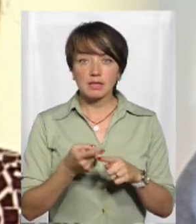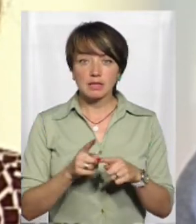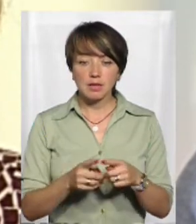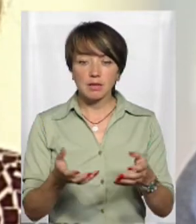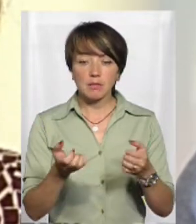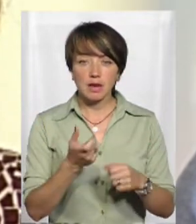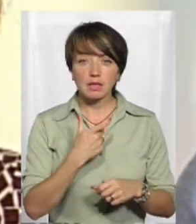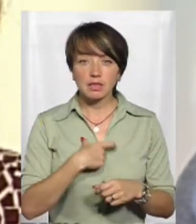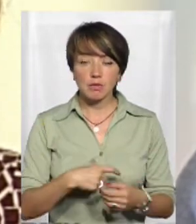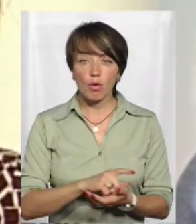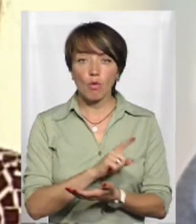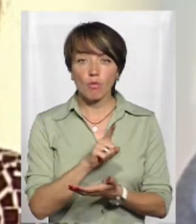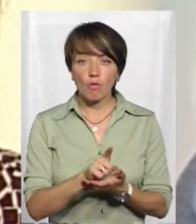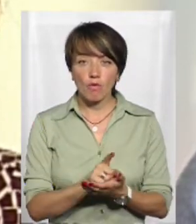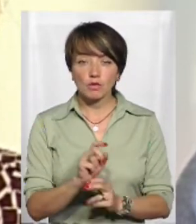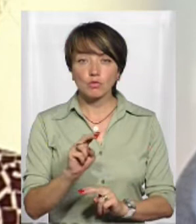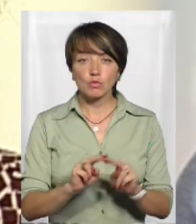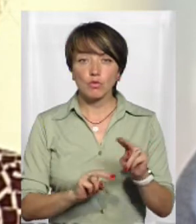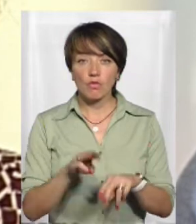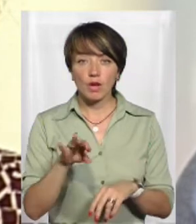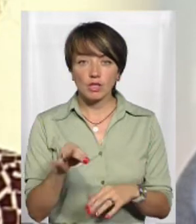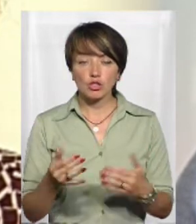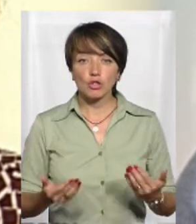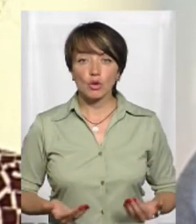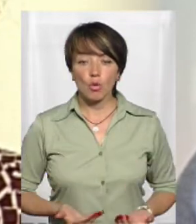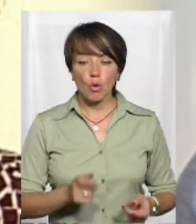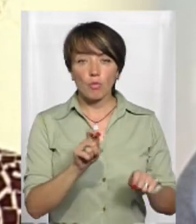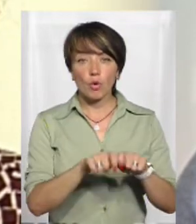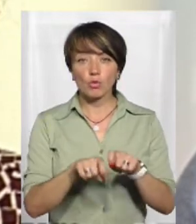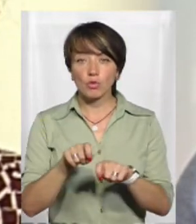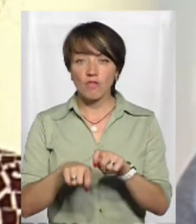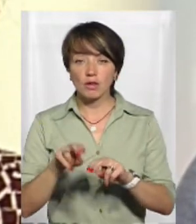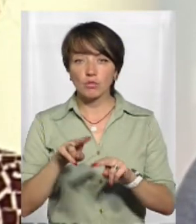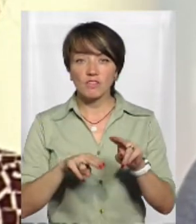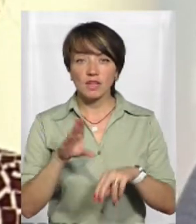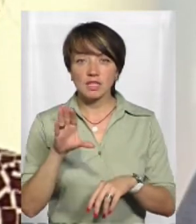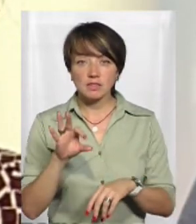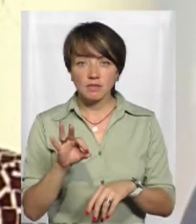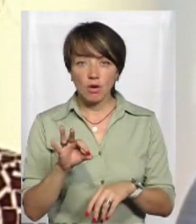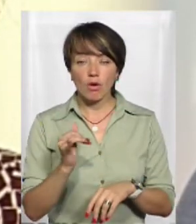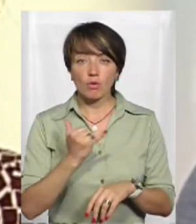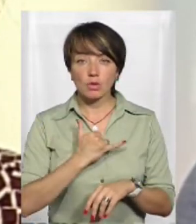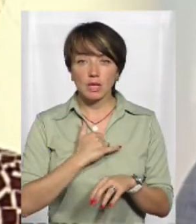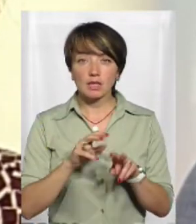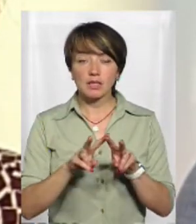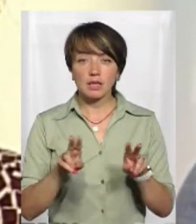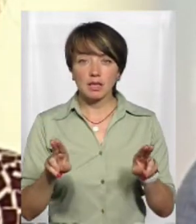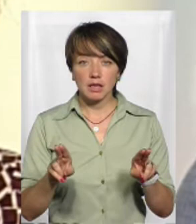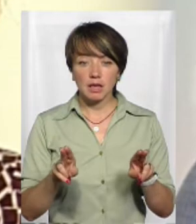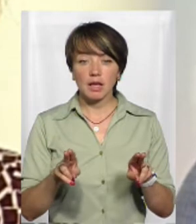бере на себе обов'язок збудувати житло, проконтролювати будівництво, тобто вона як фінансова основа